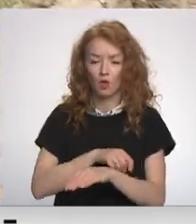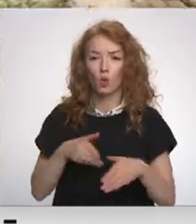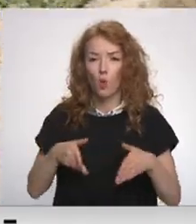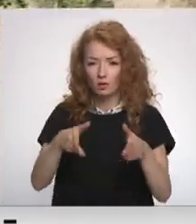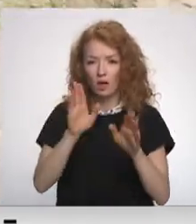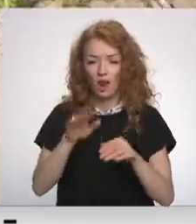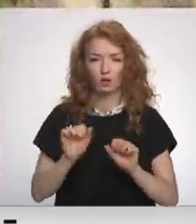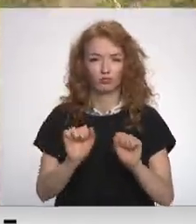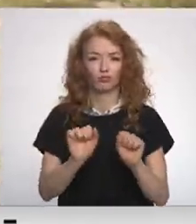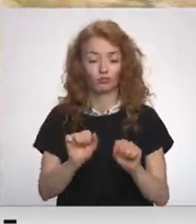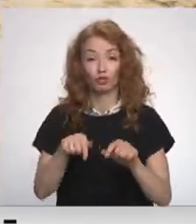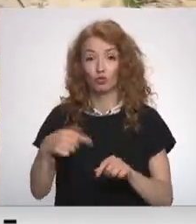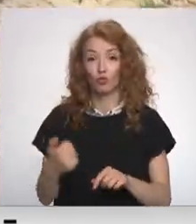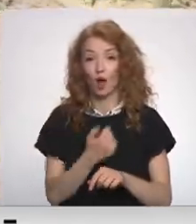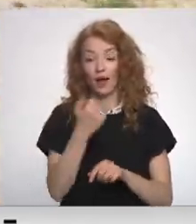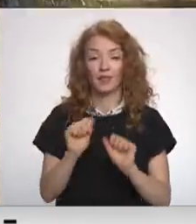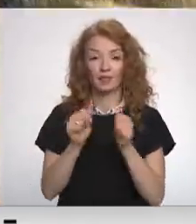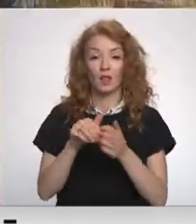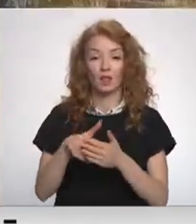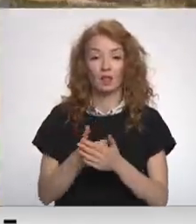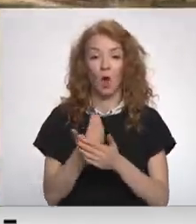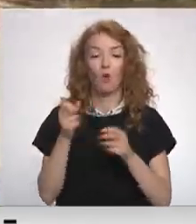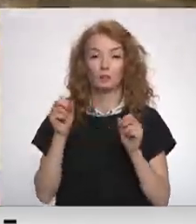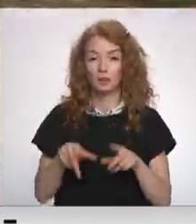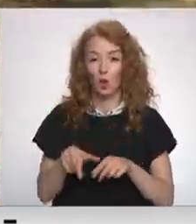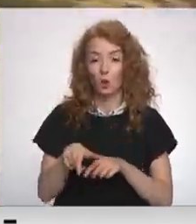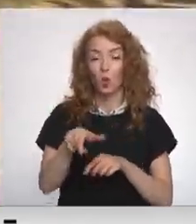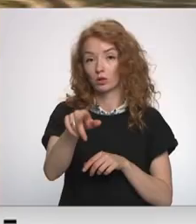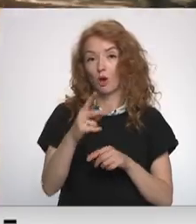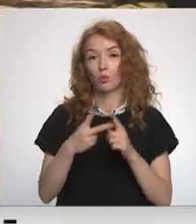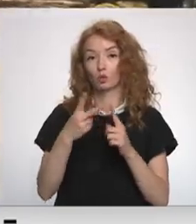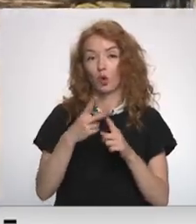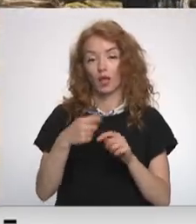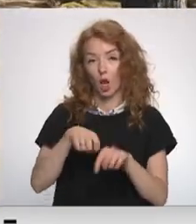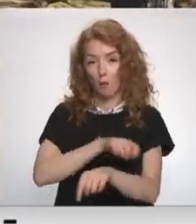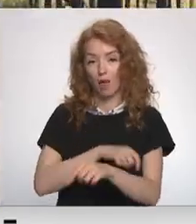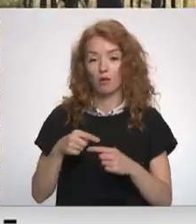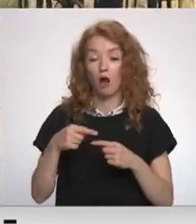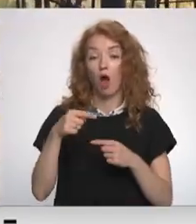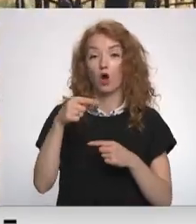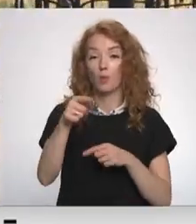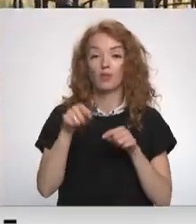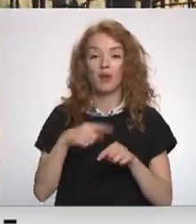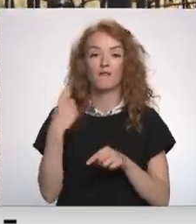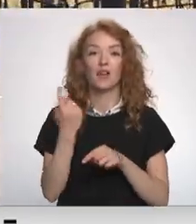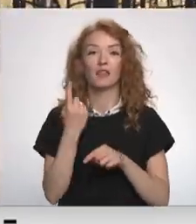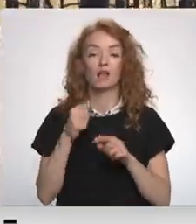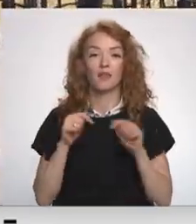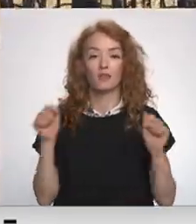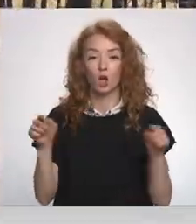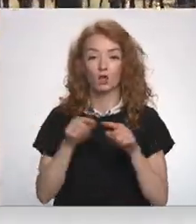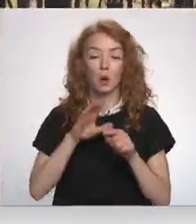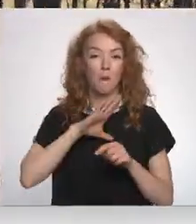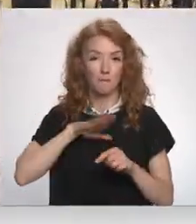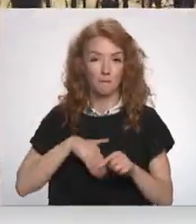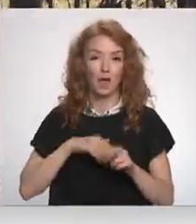bīstamību. Šogad savukārt izveidota jauna mineralizēta josla 1,5 kilometra garumā. Šī ir vienīgā teritorija pēc Garkalnes